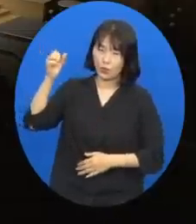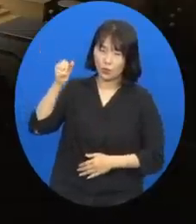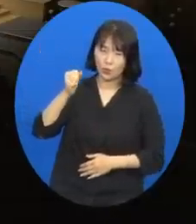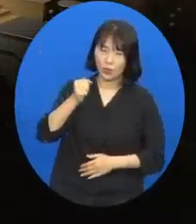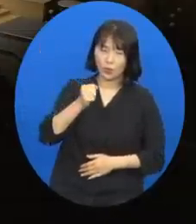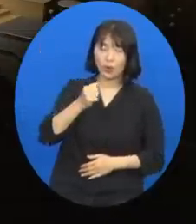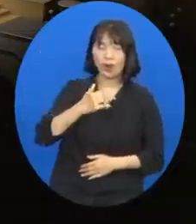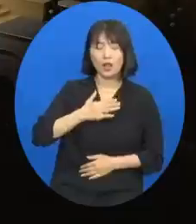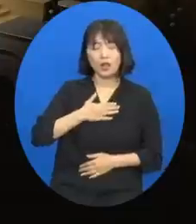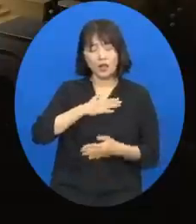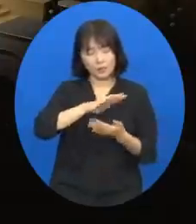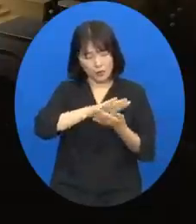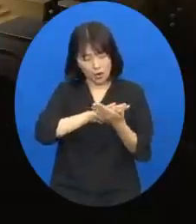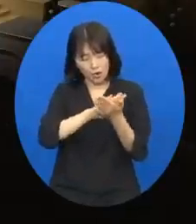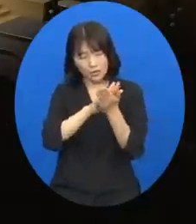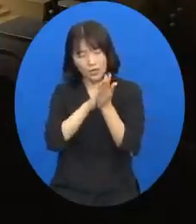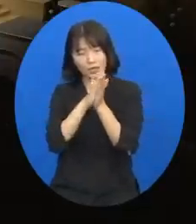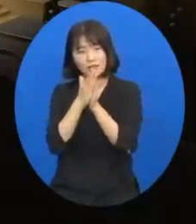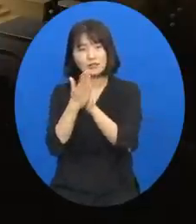5